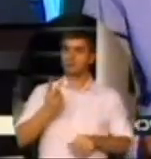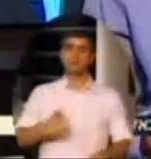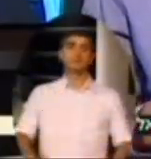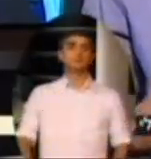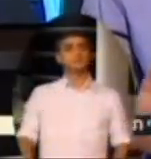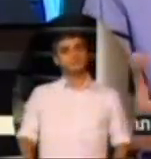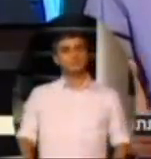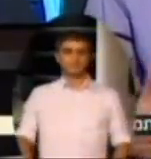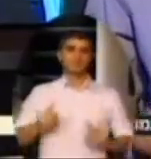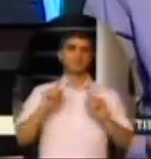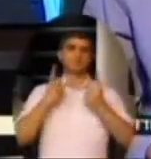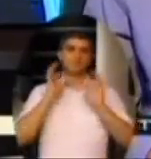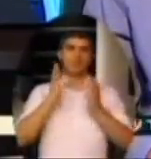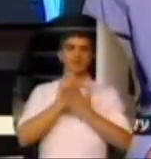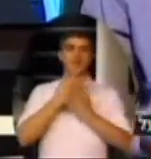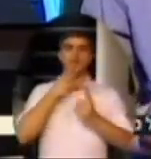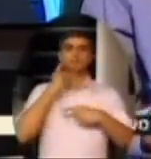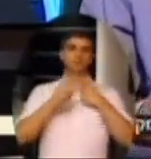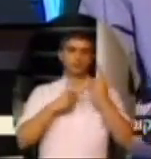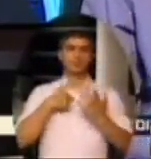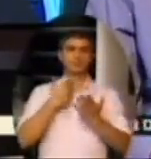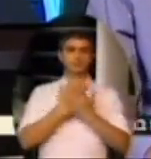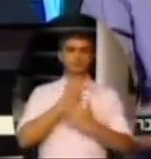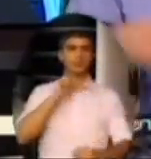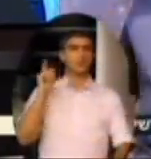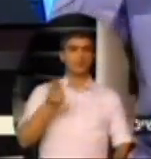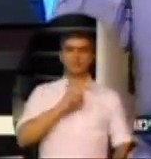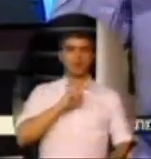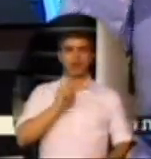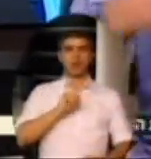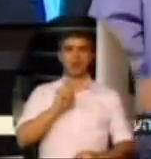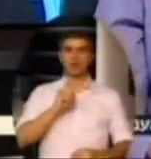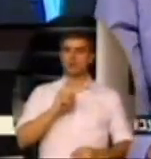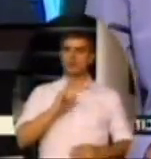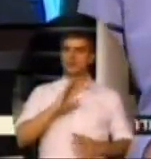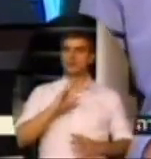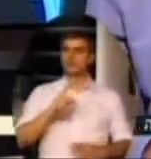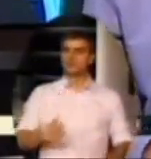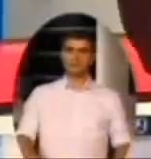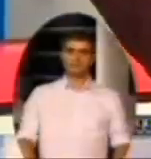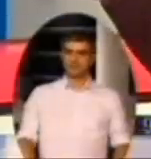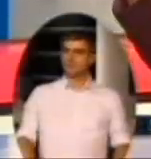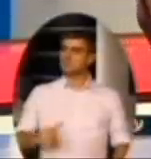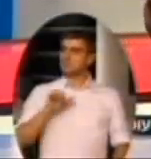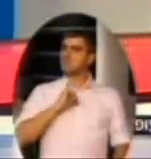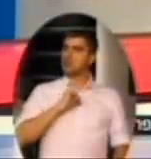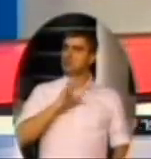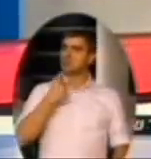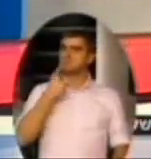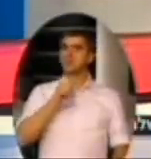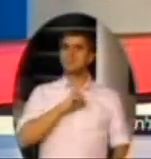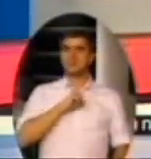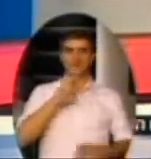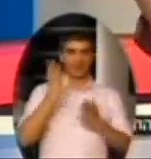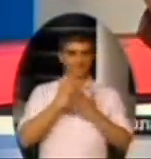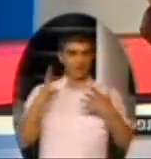הסול זה קורה במציאות כבר כמה וכמה שנים אני מציע לכולכם לא לא לגלגל לא לגלגל ס אני רוצה כ